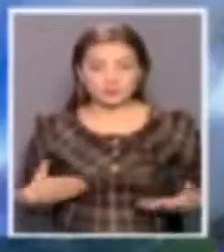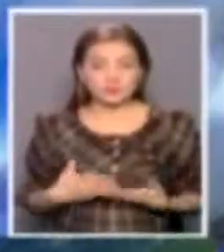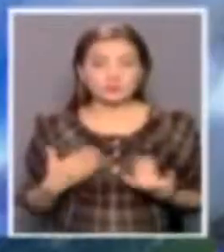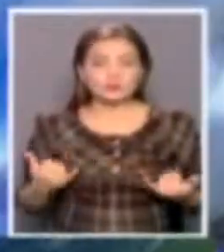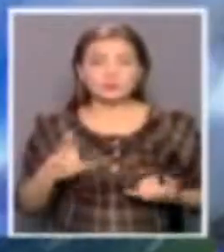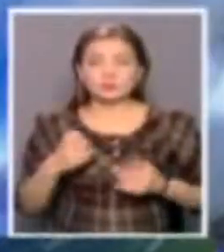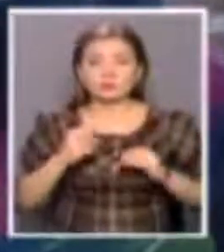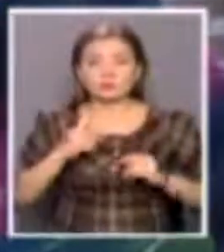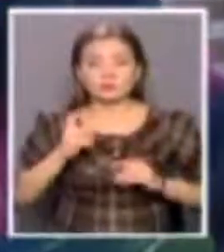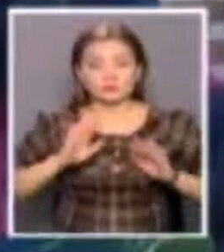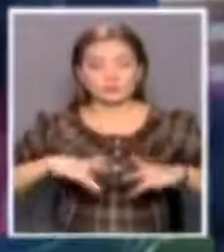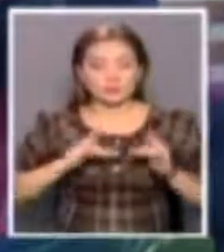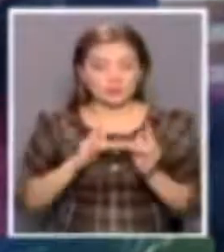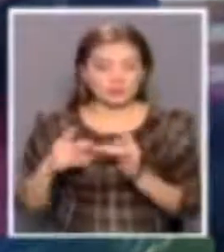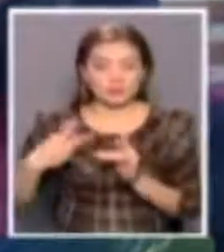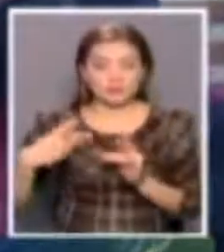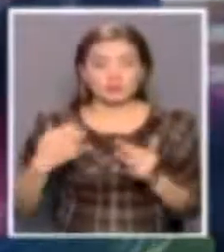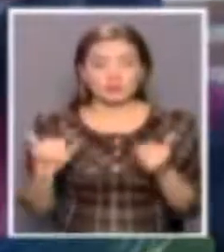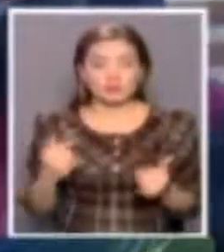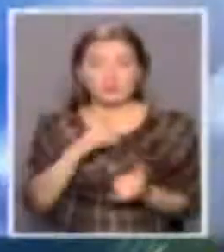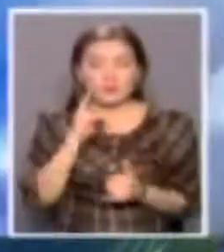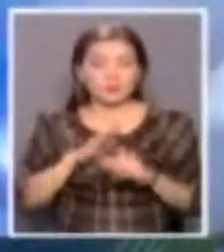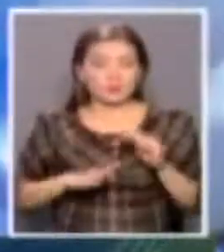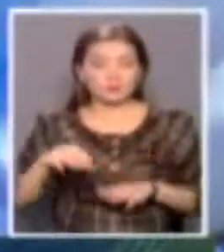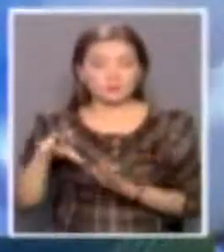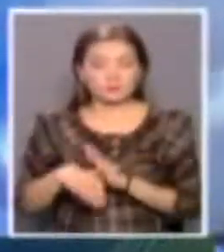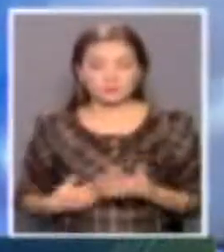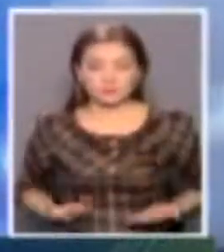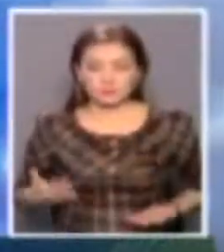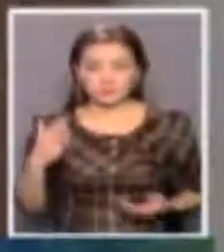нысан 100 орынға шақталған, оның 20-сында жас мамандар тұрады.